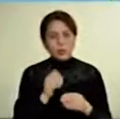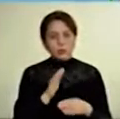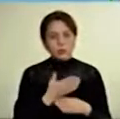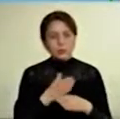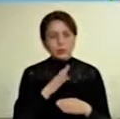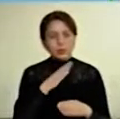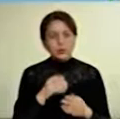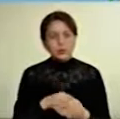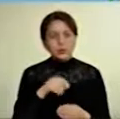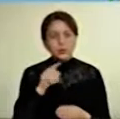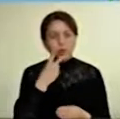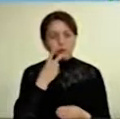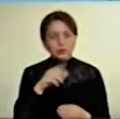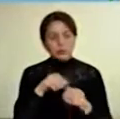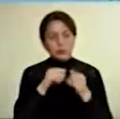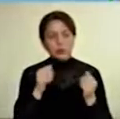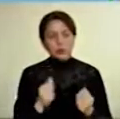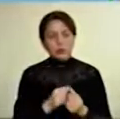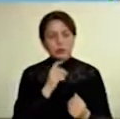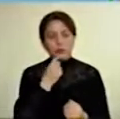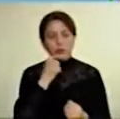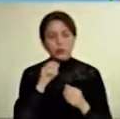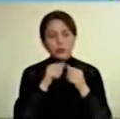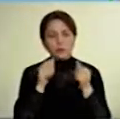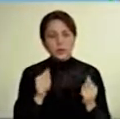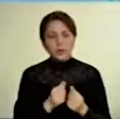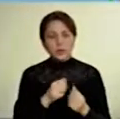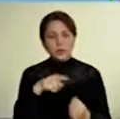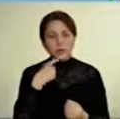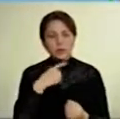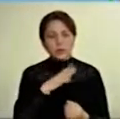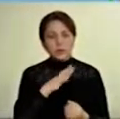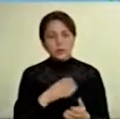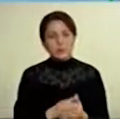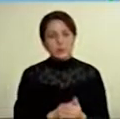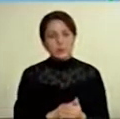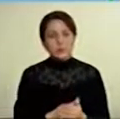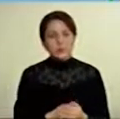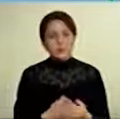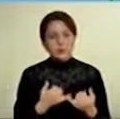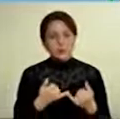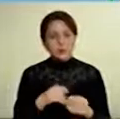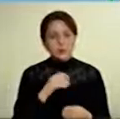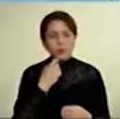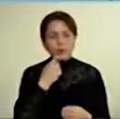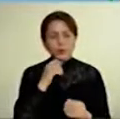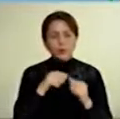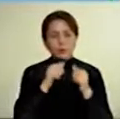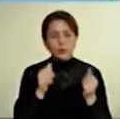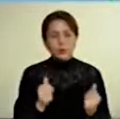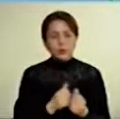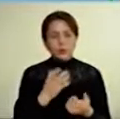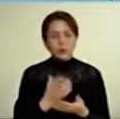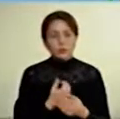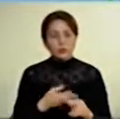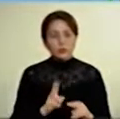bo'lyapti. Bunday ko'rinishdagi shakl murakkab shakl deb yuqorida ta'kidlab o'tdik. Endi murakkab shakllarimizni